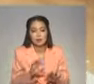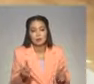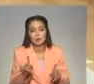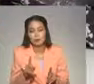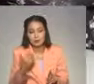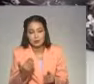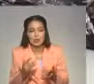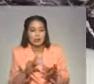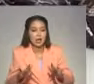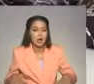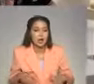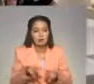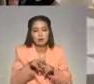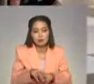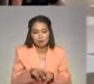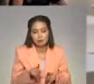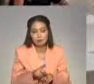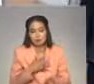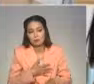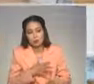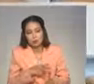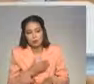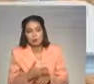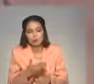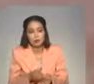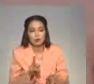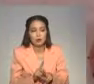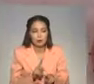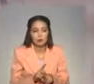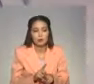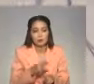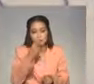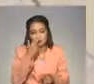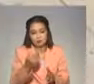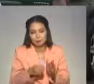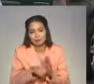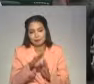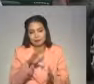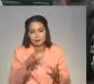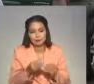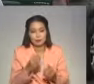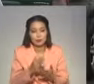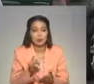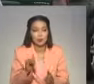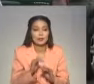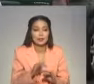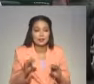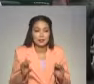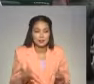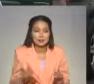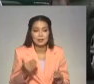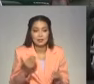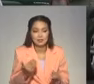отсутствие интернета заставляло их волноваться. Но после первого же разговора с сыном все тревоги прошли. У детей к